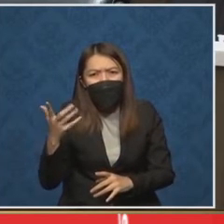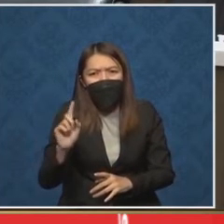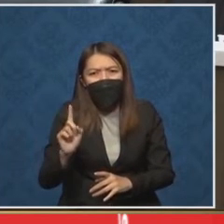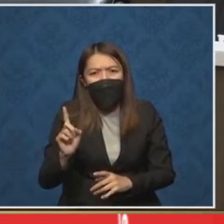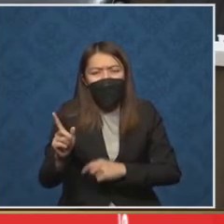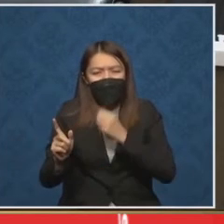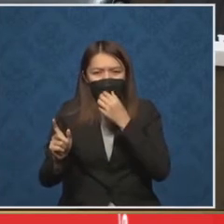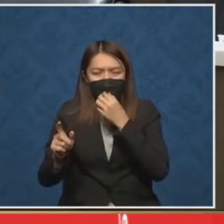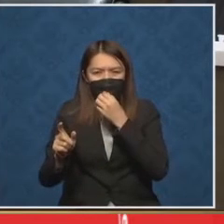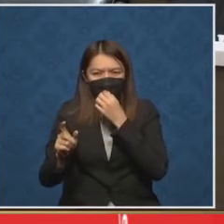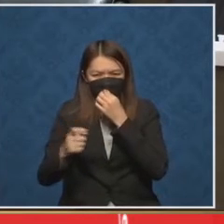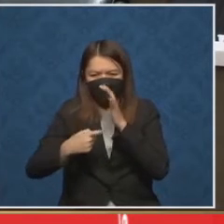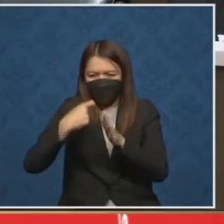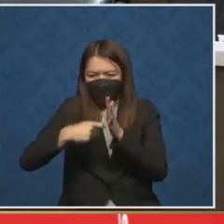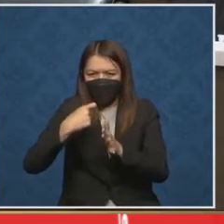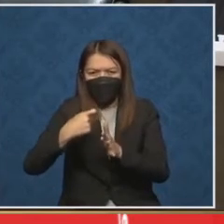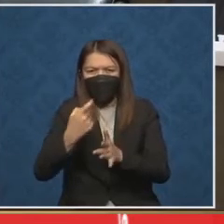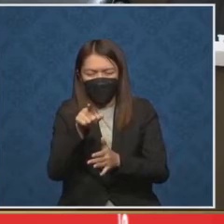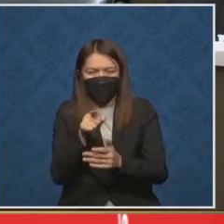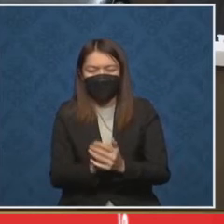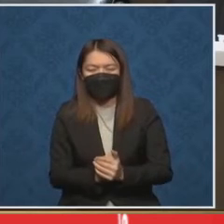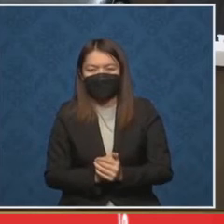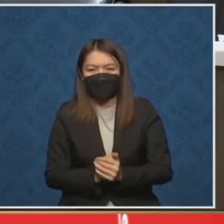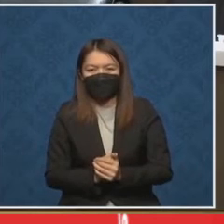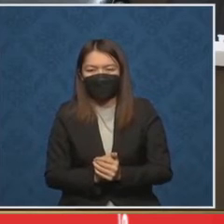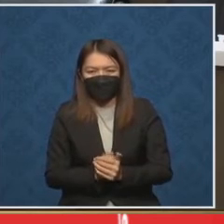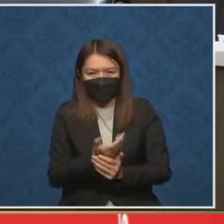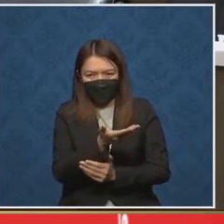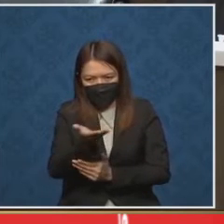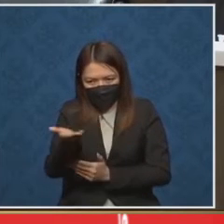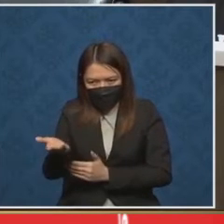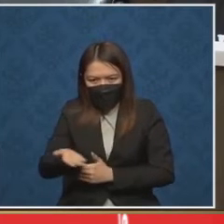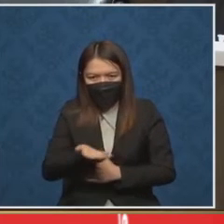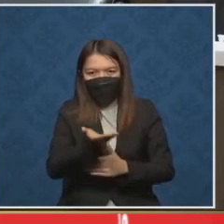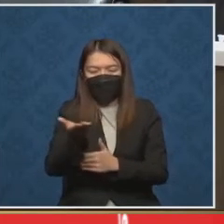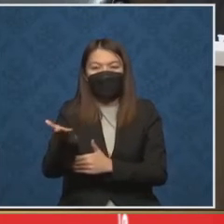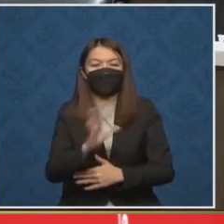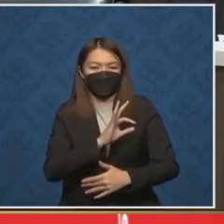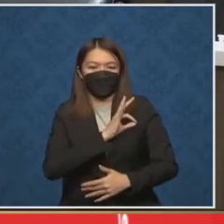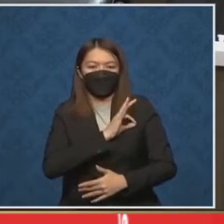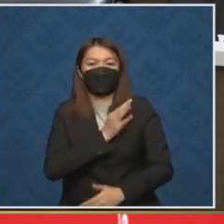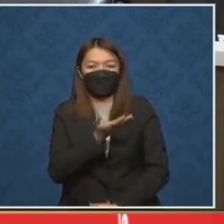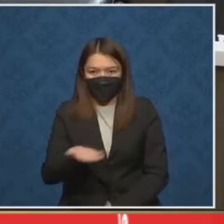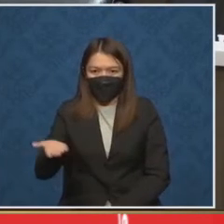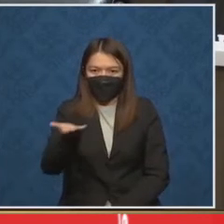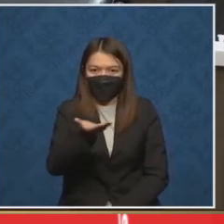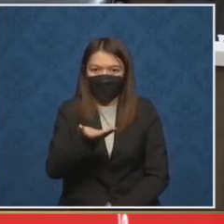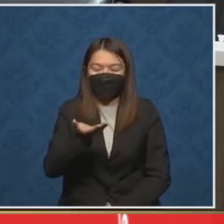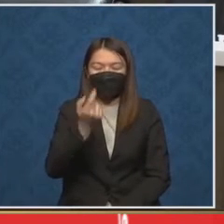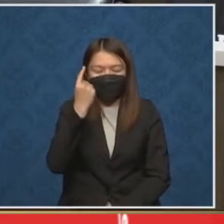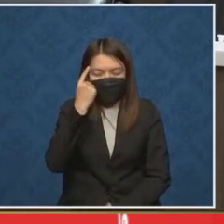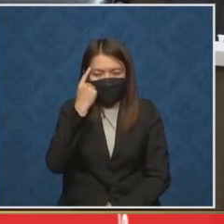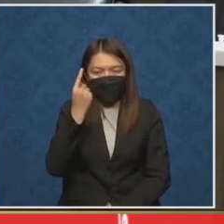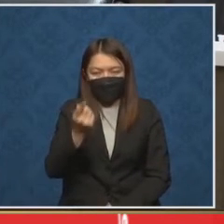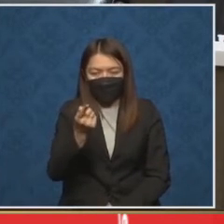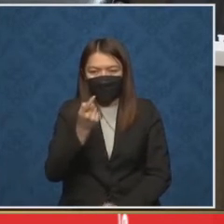เราไม่มีเหตุผลที่จะบอกว่าปฏิเสธเรื่องนี้ผมก็ขอวิงวอนไปยังเพื่อนสมาชิกสภาว่าอย่างน้อยๆเ